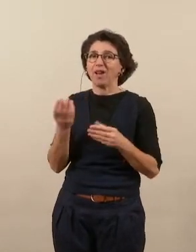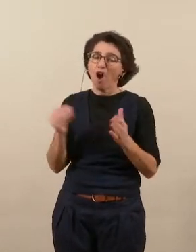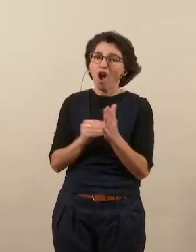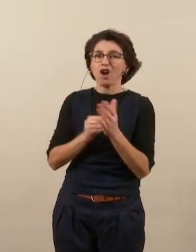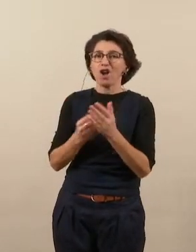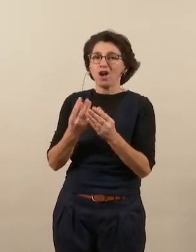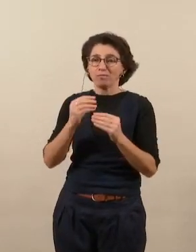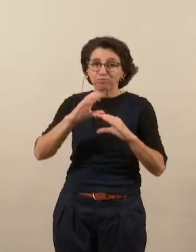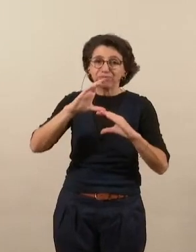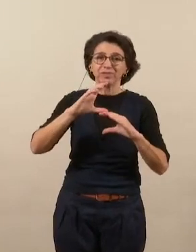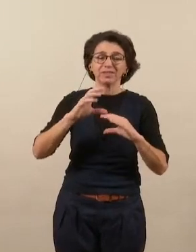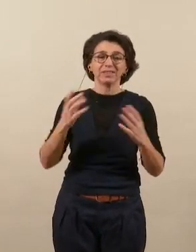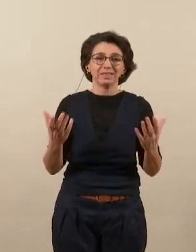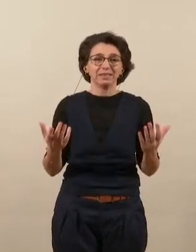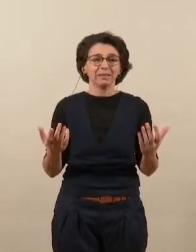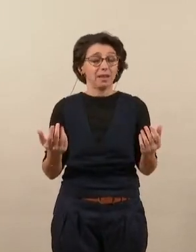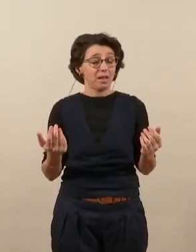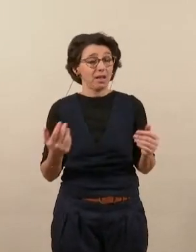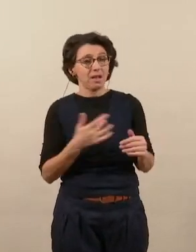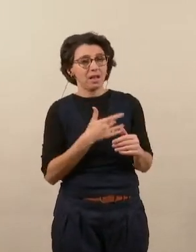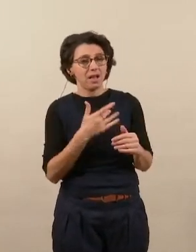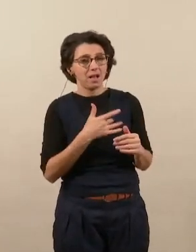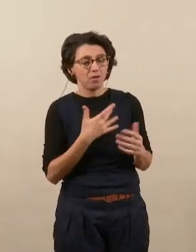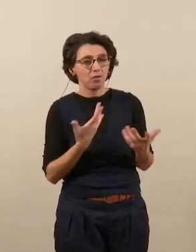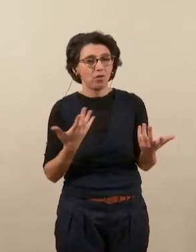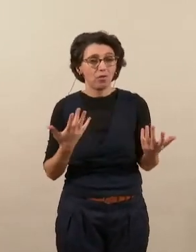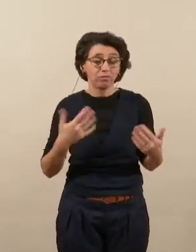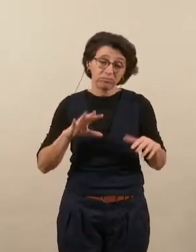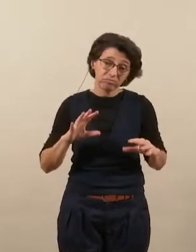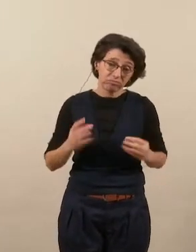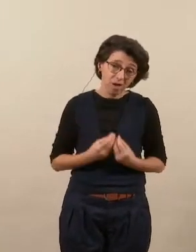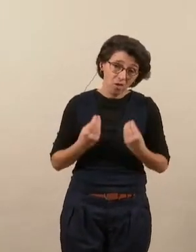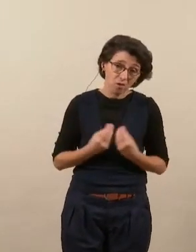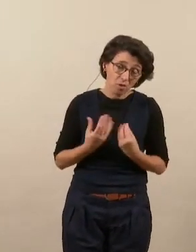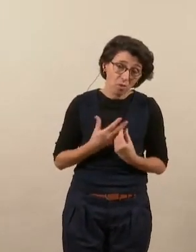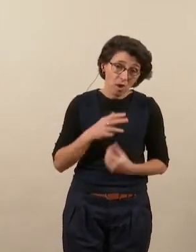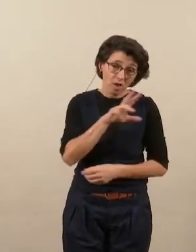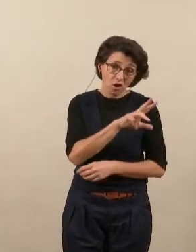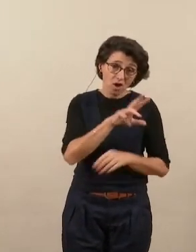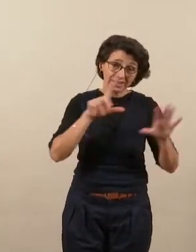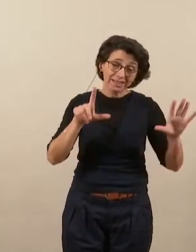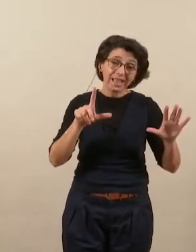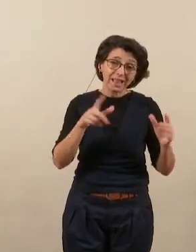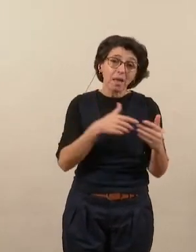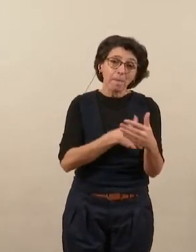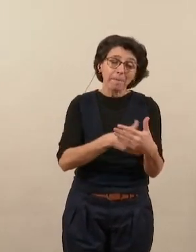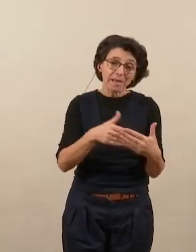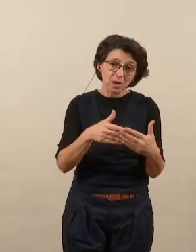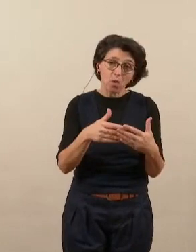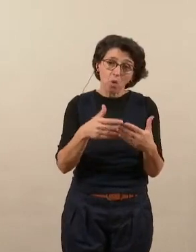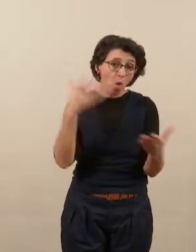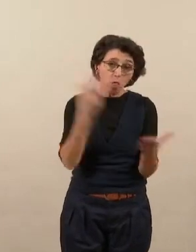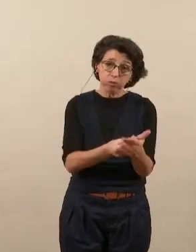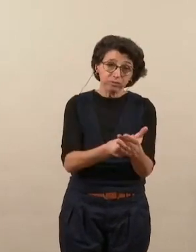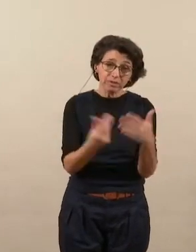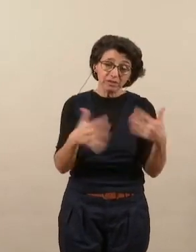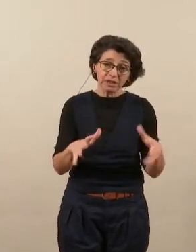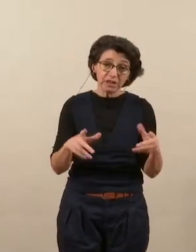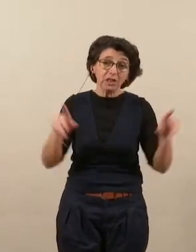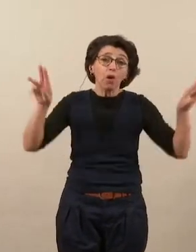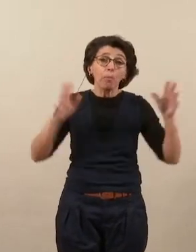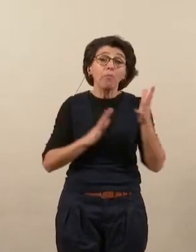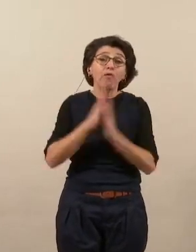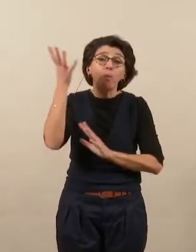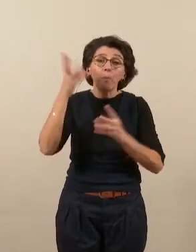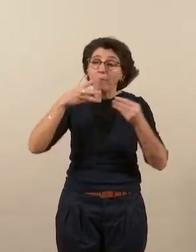serait même malheureusement probable qu'aujourd'hui, les 37 millions, en fait, ils sont déjà partis en fumée, puisqu'en fait, vous les avez